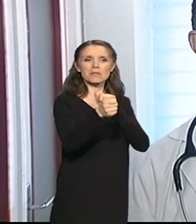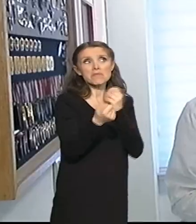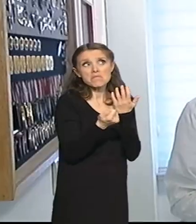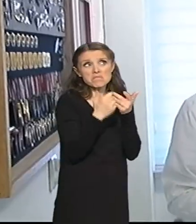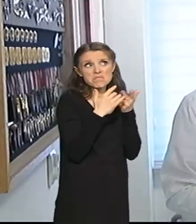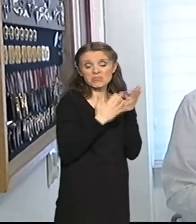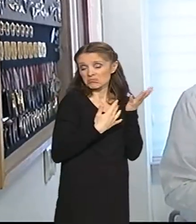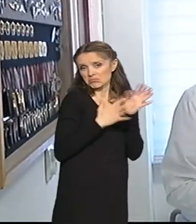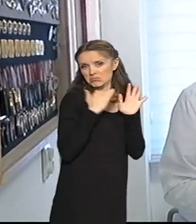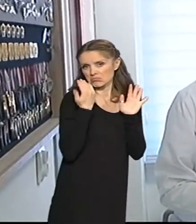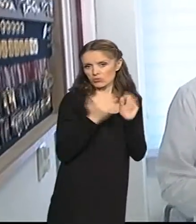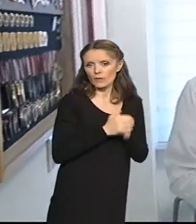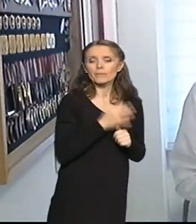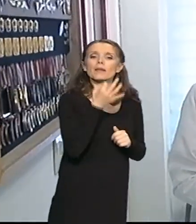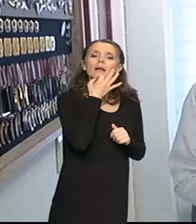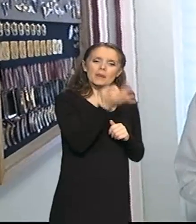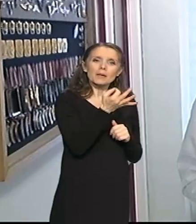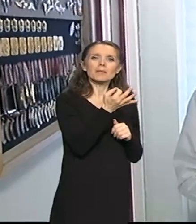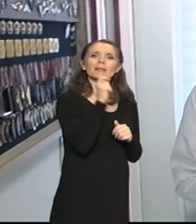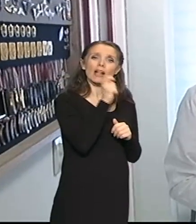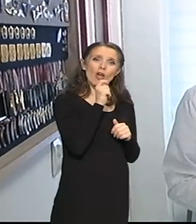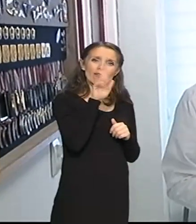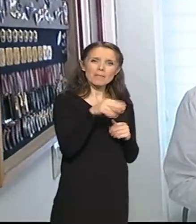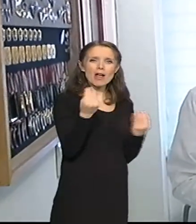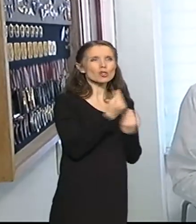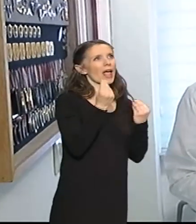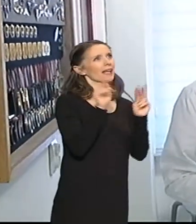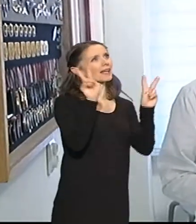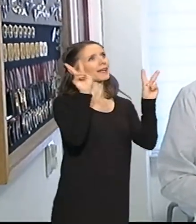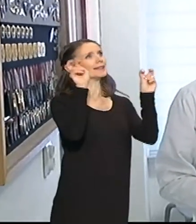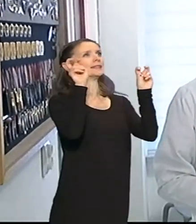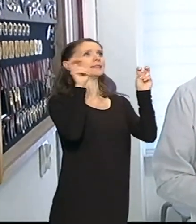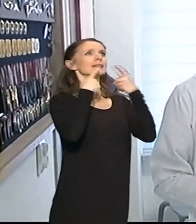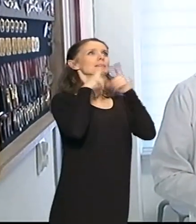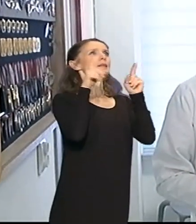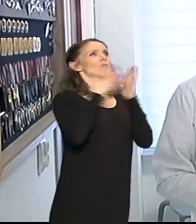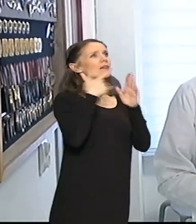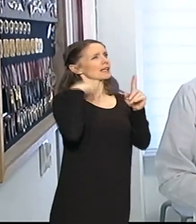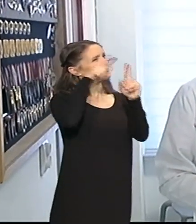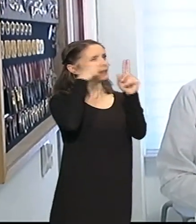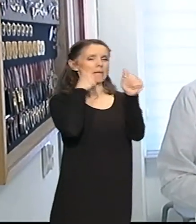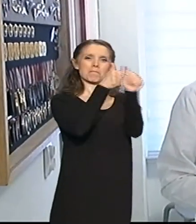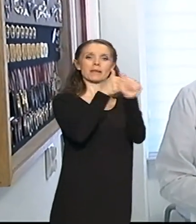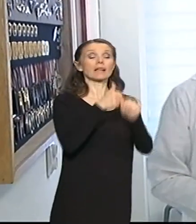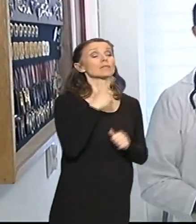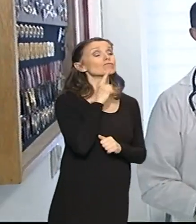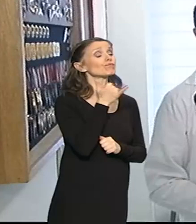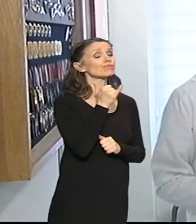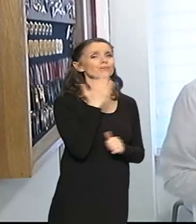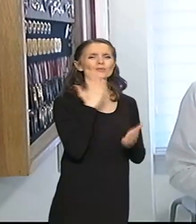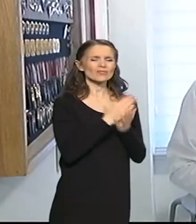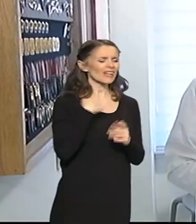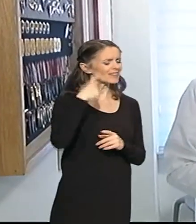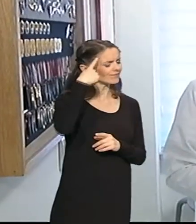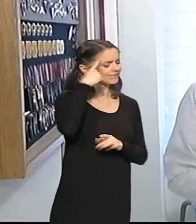to je. Imate li vi neki padobranski slogan koga se držite? Imam. Moj slogan